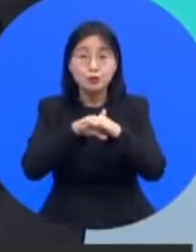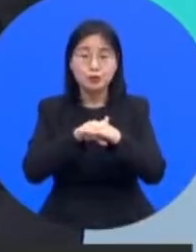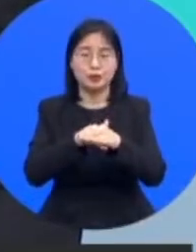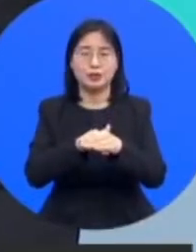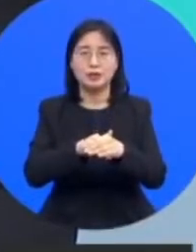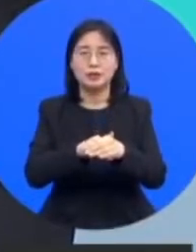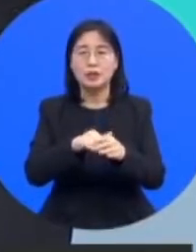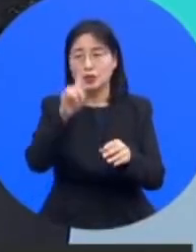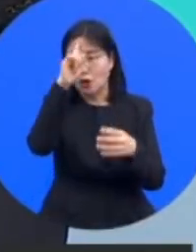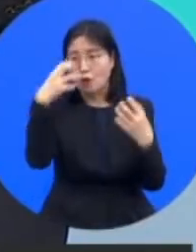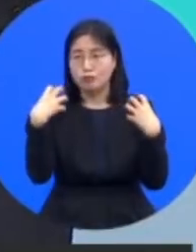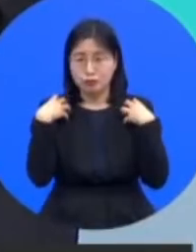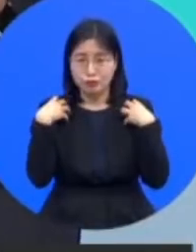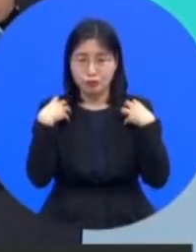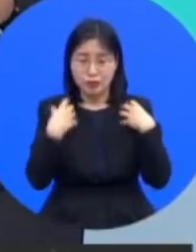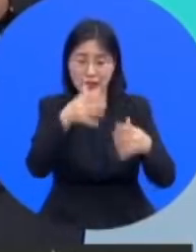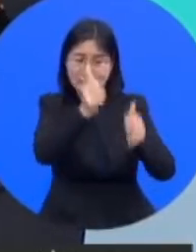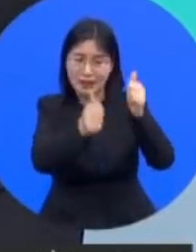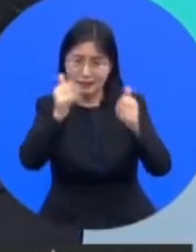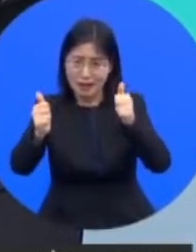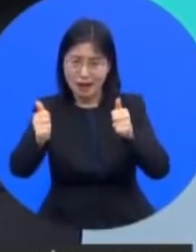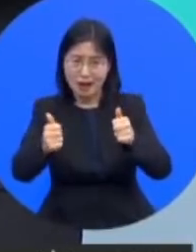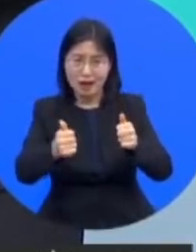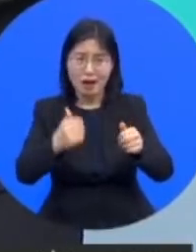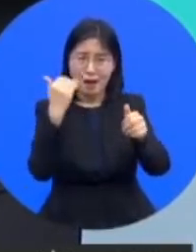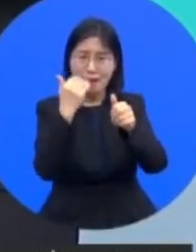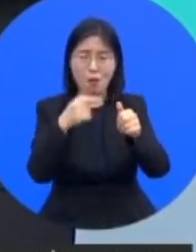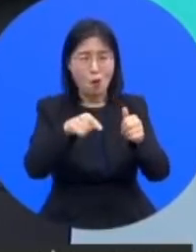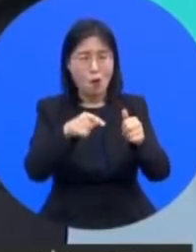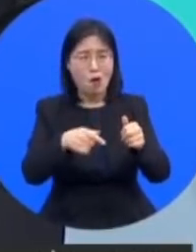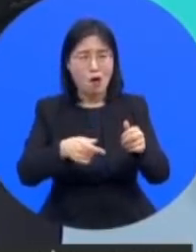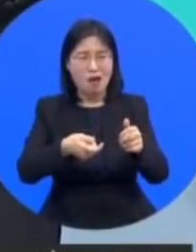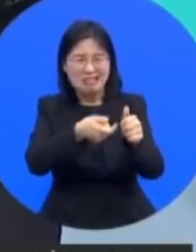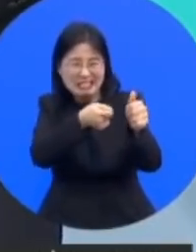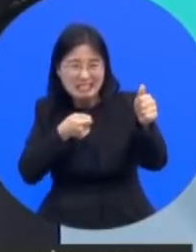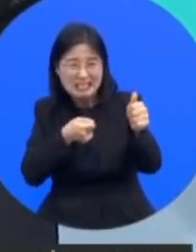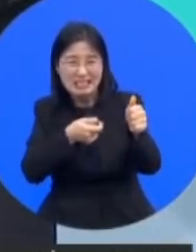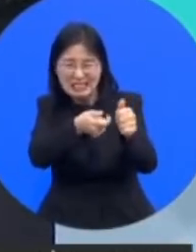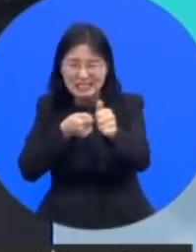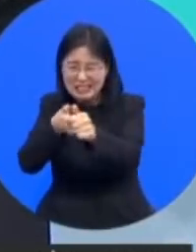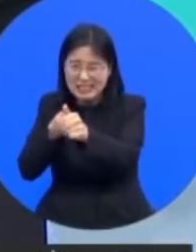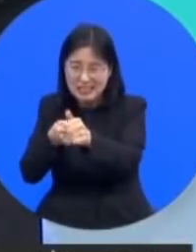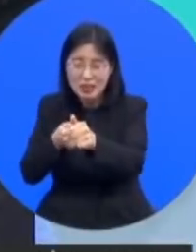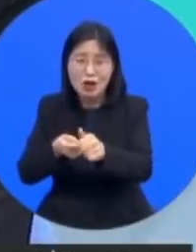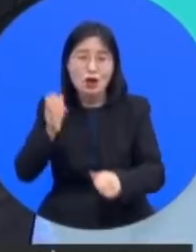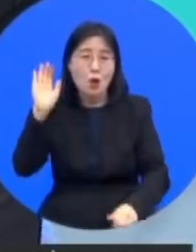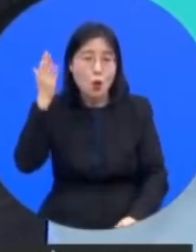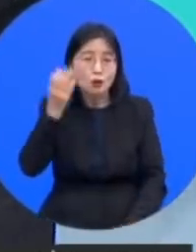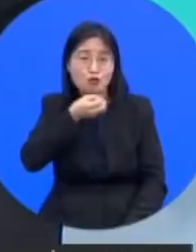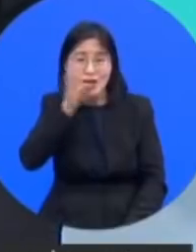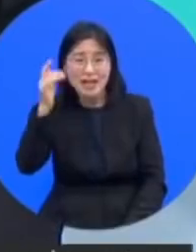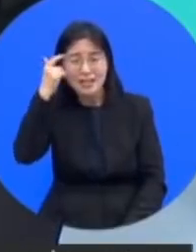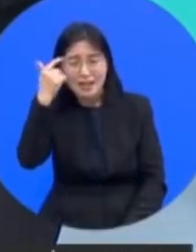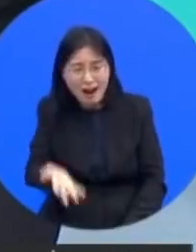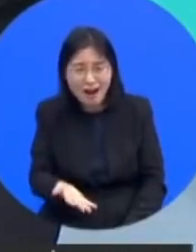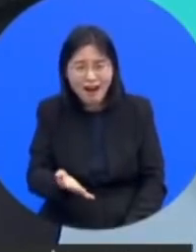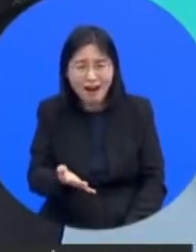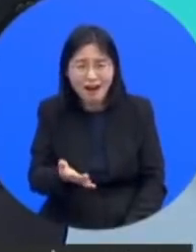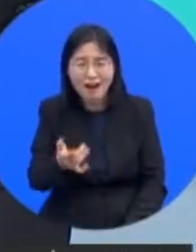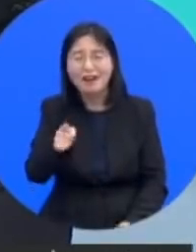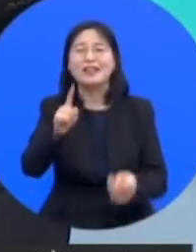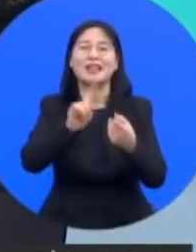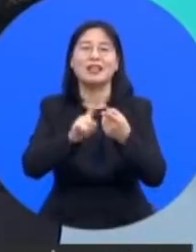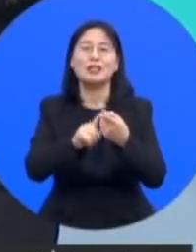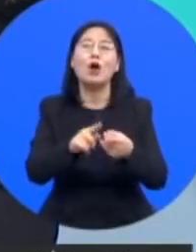강요 때리는 게 유행인 야 이러면서 따져 물었습니다 물론 인해 고 농담 이다 라면서 이 상황을